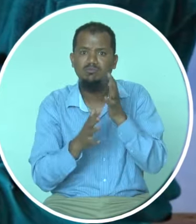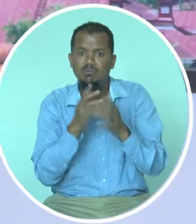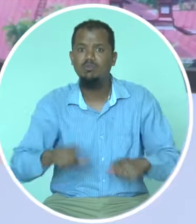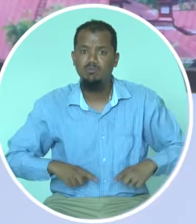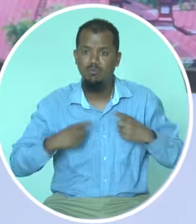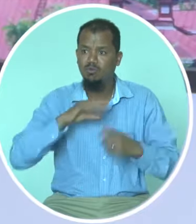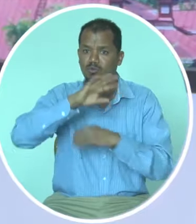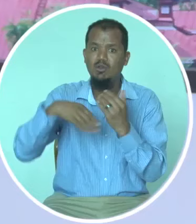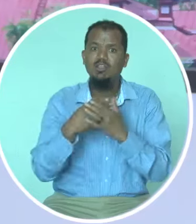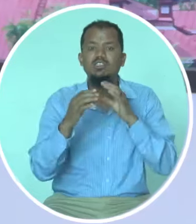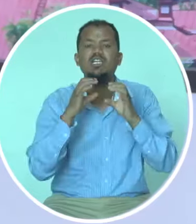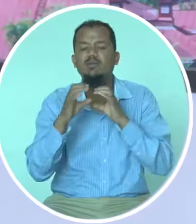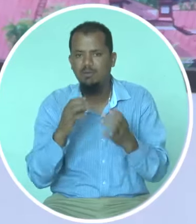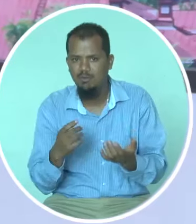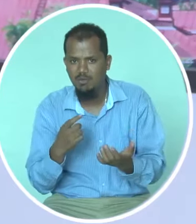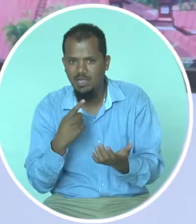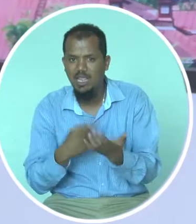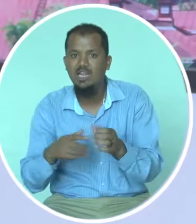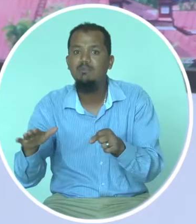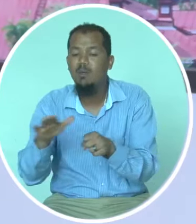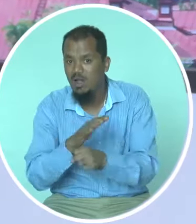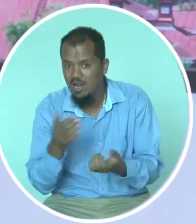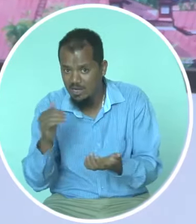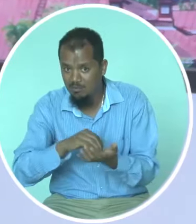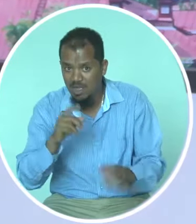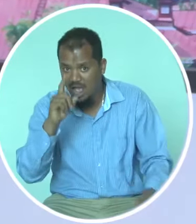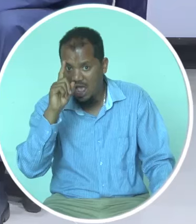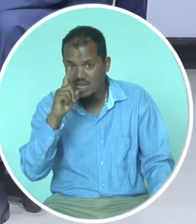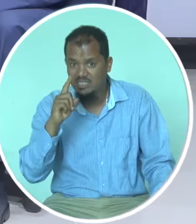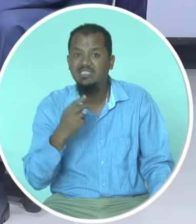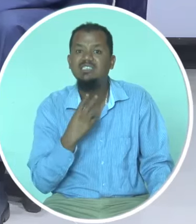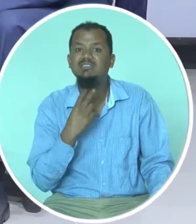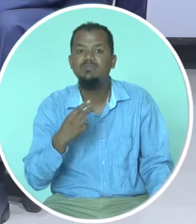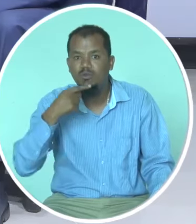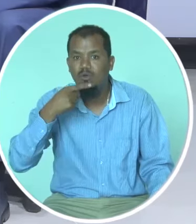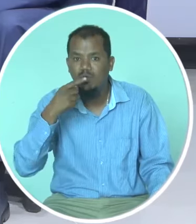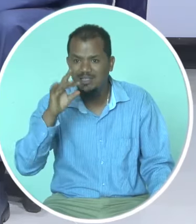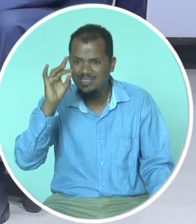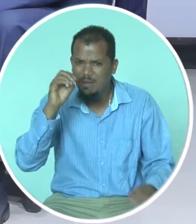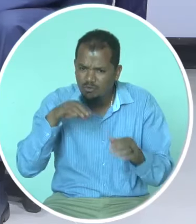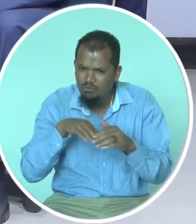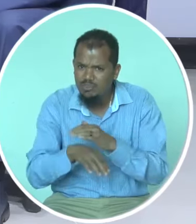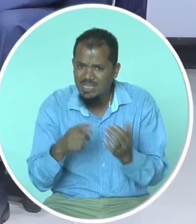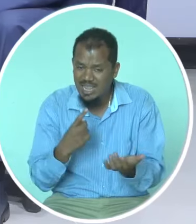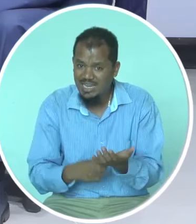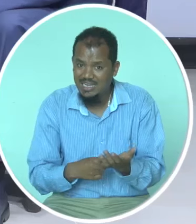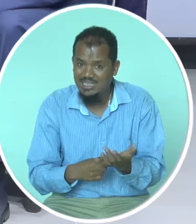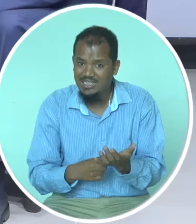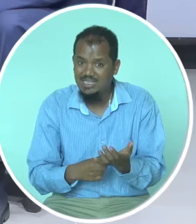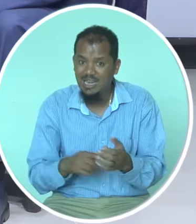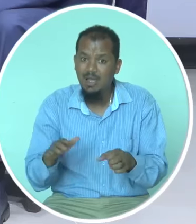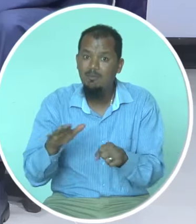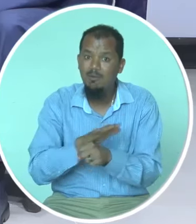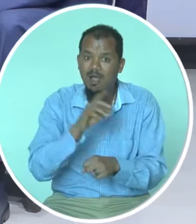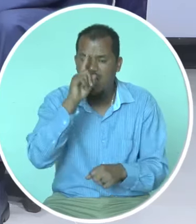قوانقوا بينور هولا اتشن منك بابا كتنم يهنن ميا موالام دقمو يه عند يدمس قوانقوا سماني او چوست يهنن